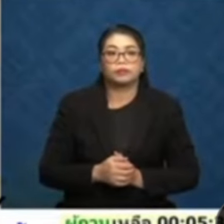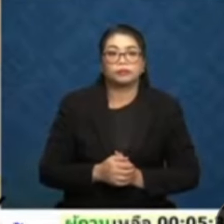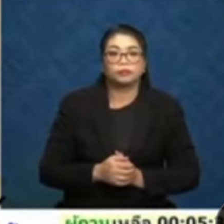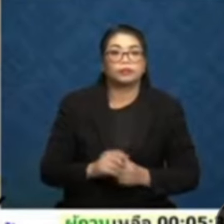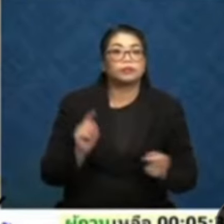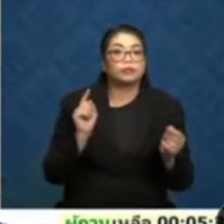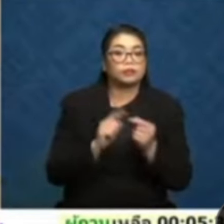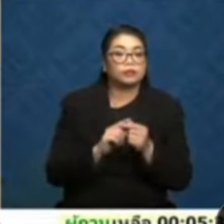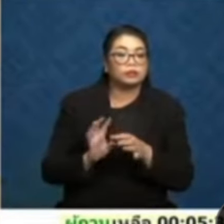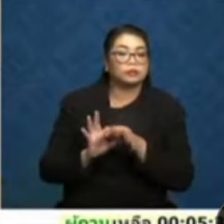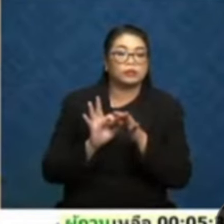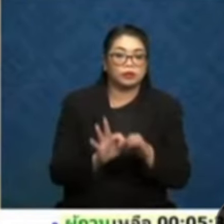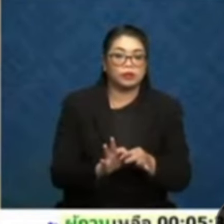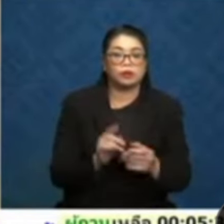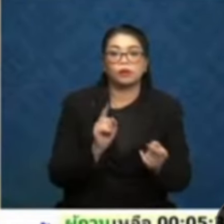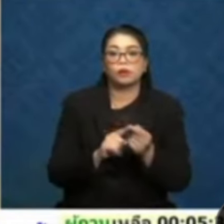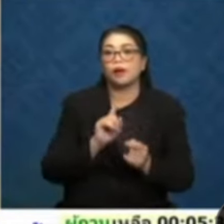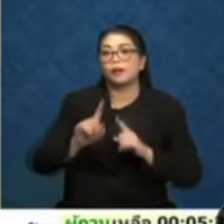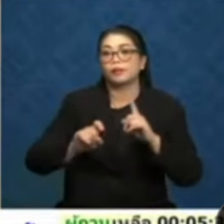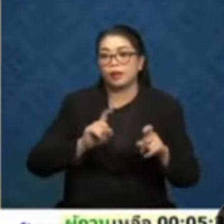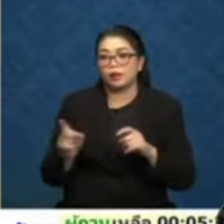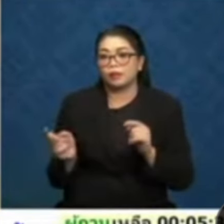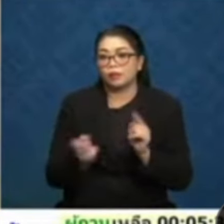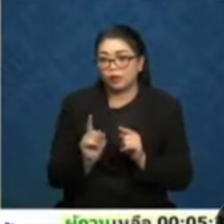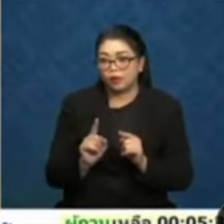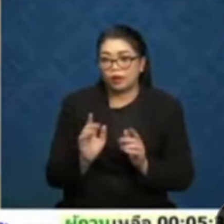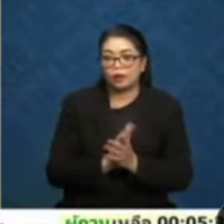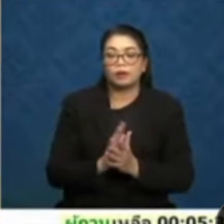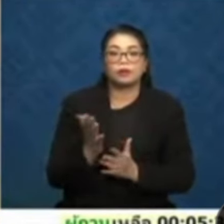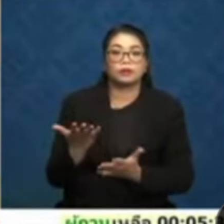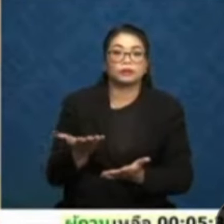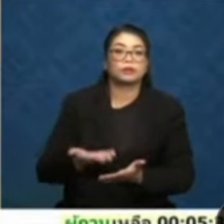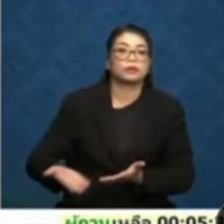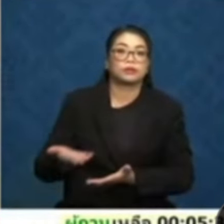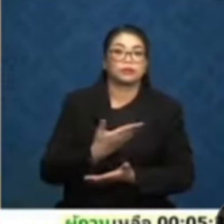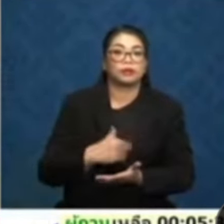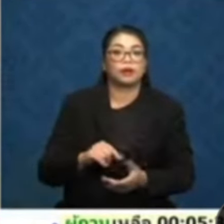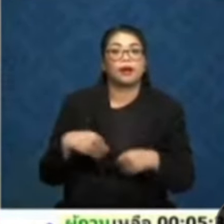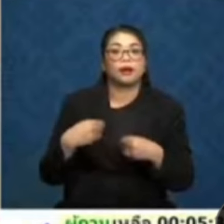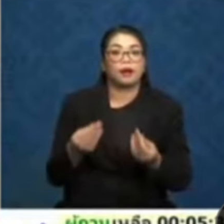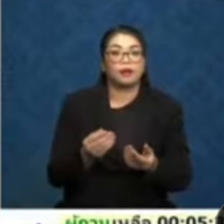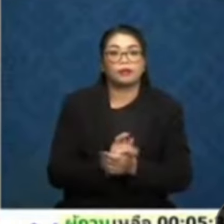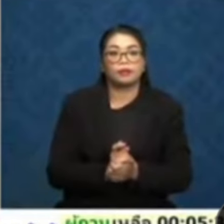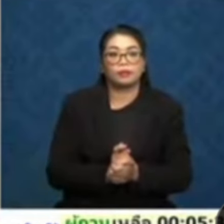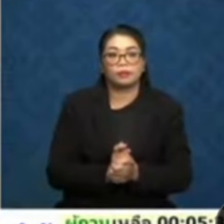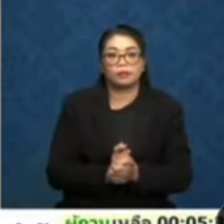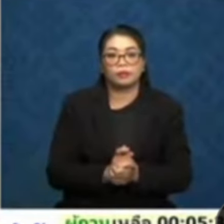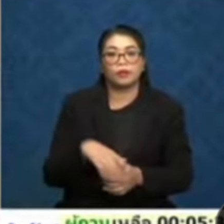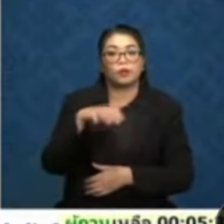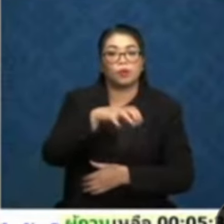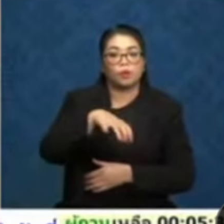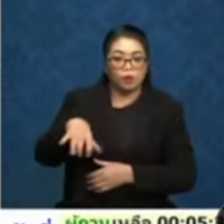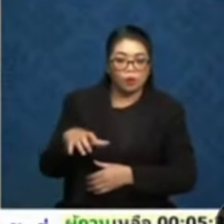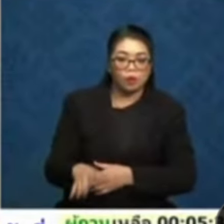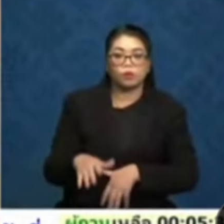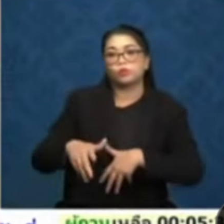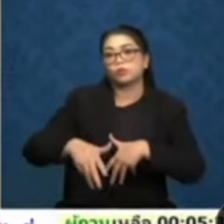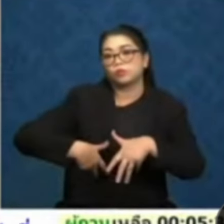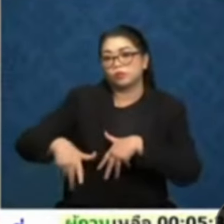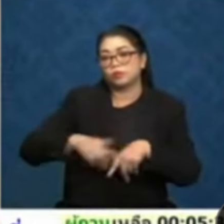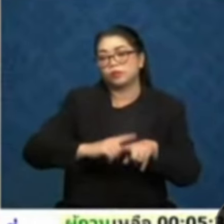ในส่วนที่เกี่ยวข้องกันในคำถามข้ออื่นว่าเราจะสามารถที่จะให้ทางเอ่อองค์การปกครองส่วนท้อง